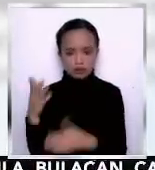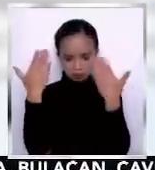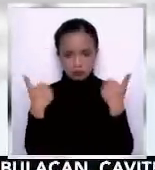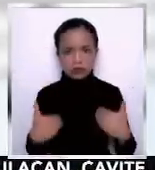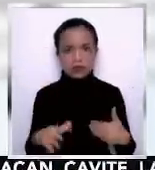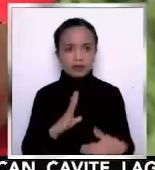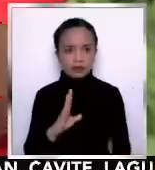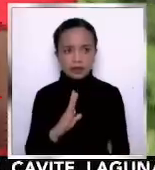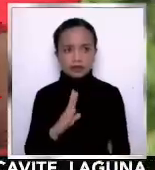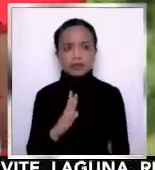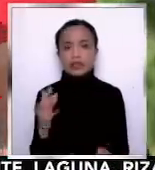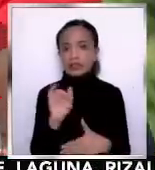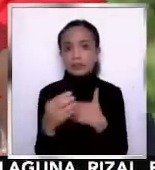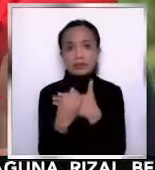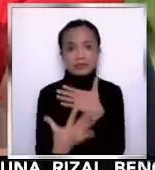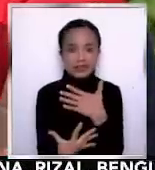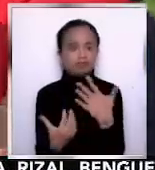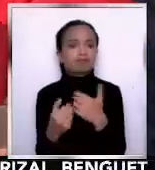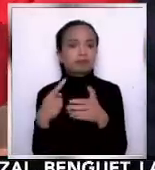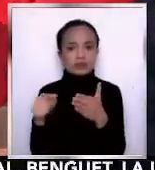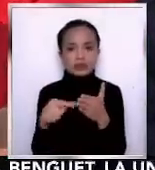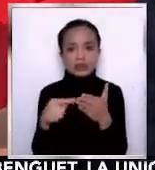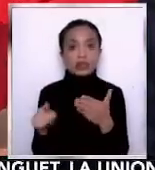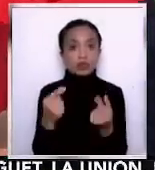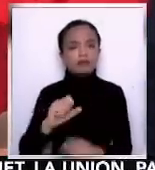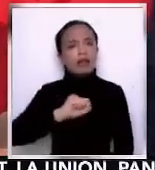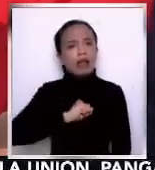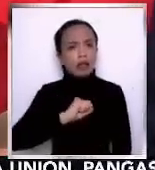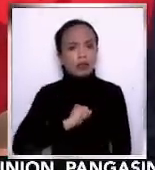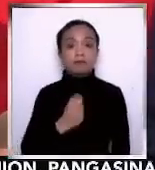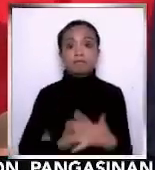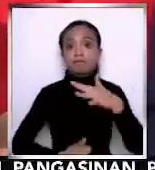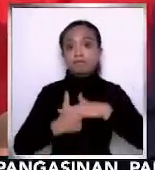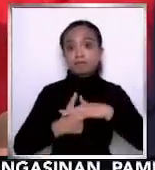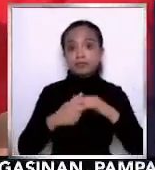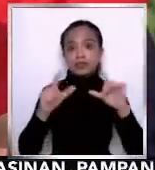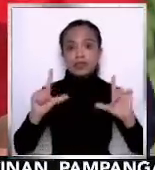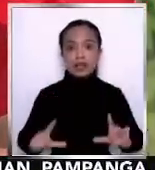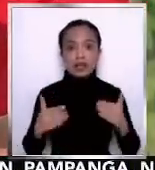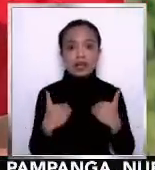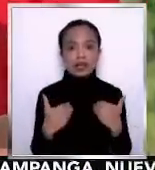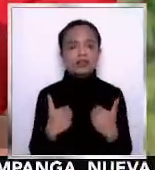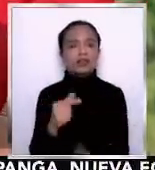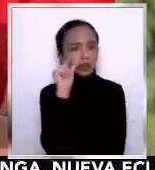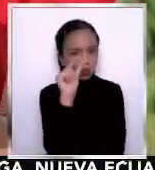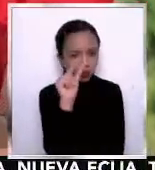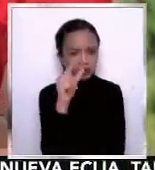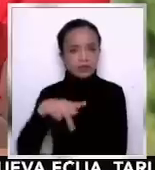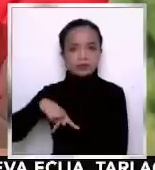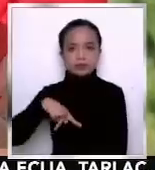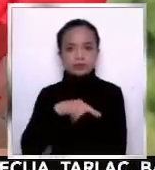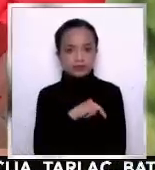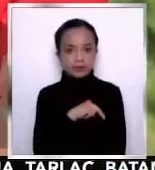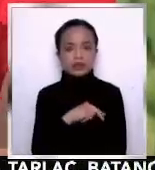chemistry readings niya. Inuubo raw siya at lumabas daw sa kanyang CT scan na meron siyang mild pneumonia. Pinagbigay